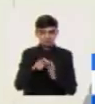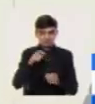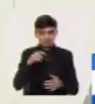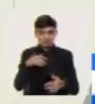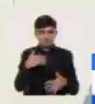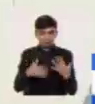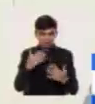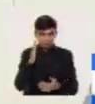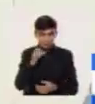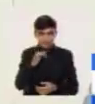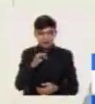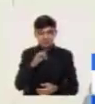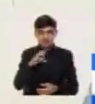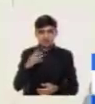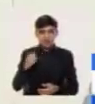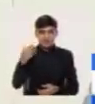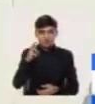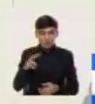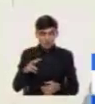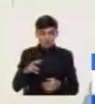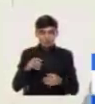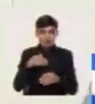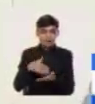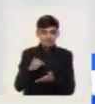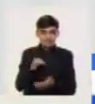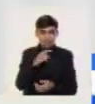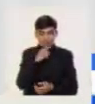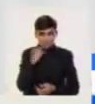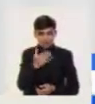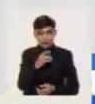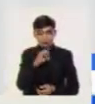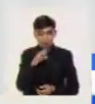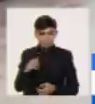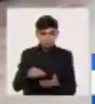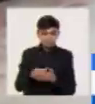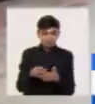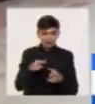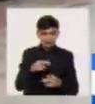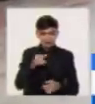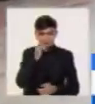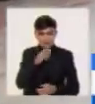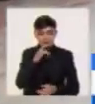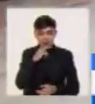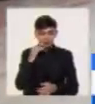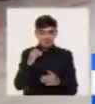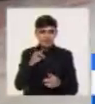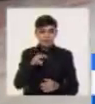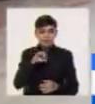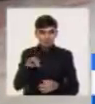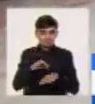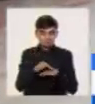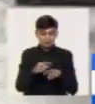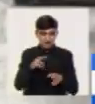Ал ақш долларынан бас тартып ресей рублімен есептесу мүмкін емес. Өйткені Еуразия экономикалық одағы аясында ресейден импортталатын тауардың